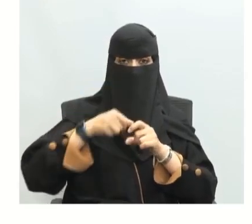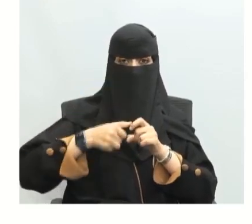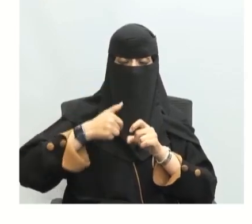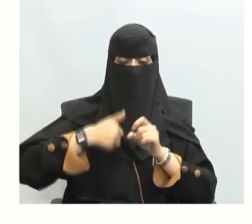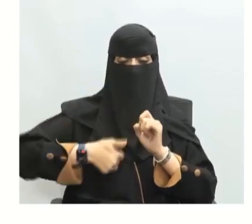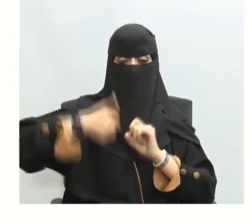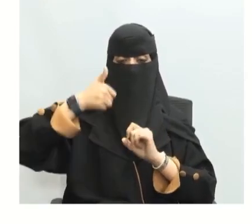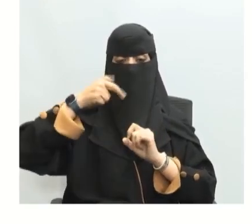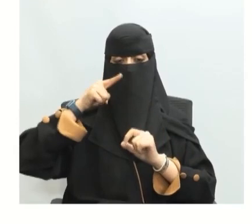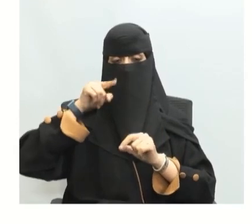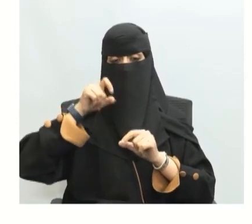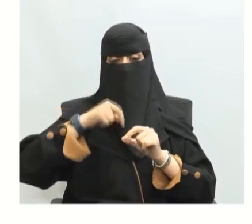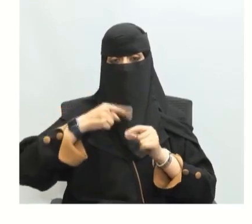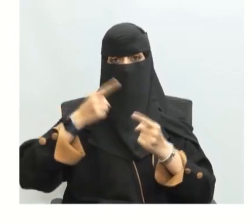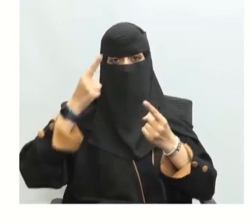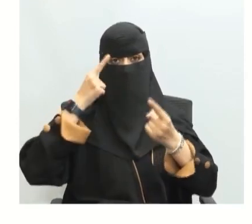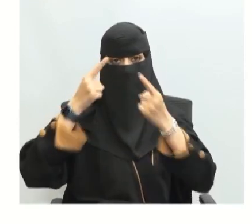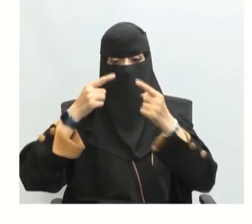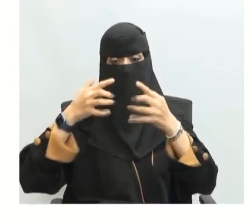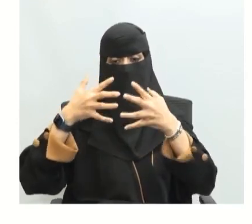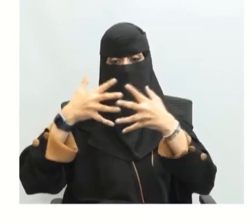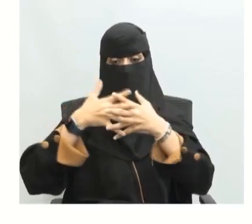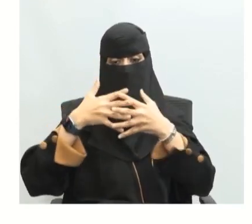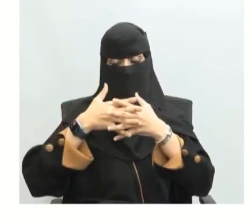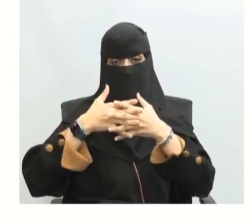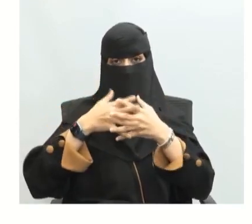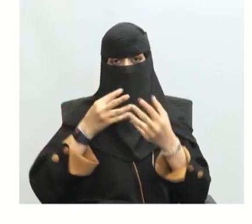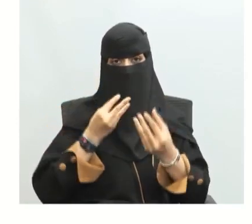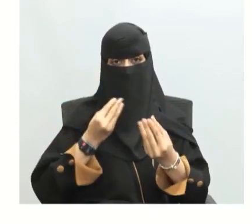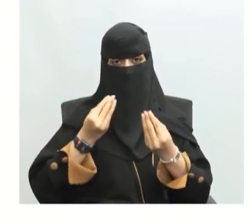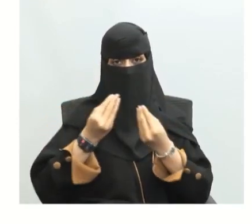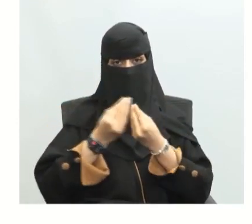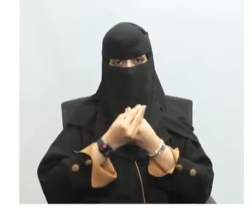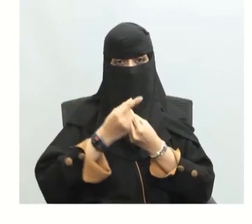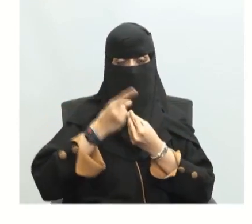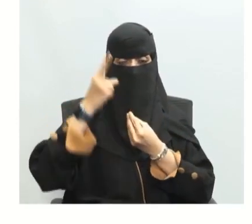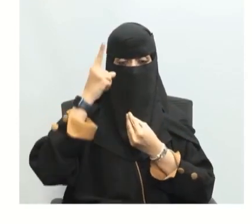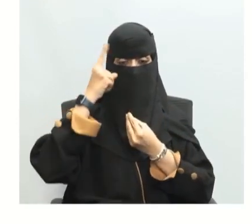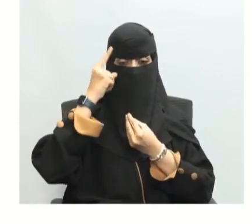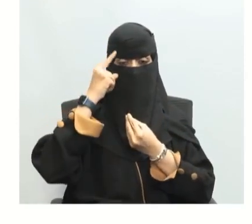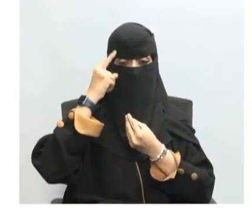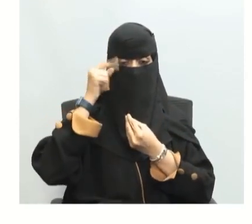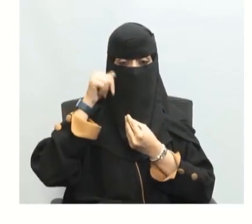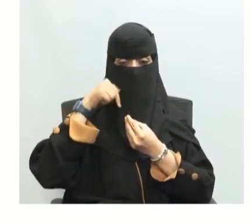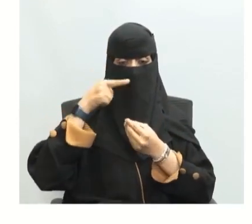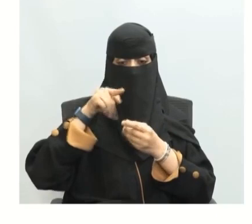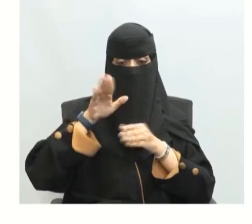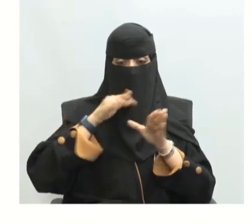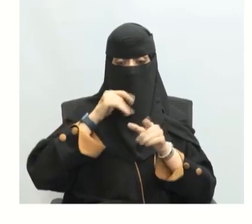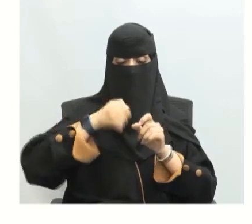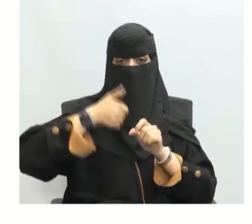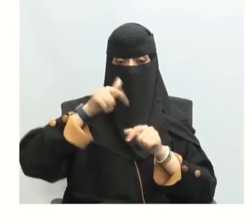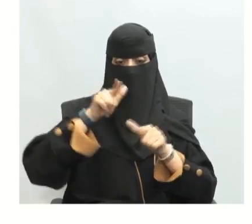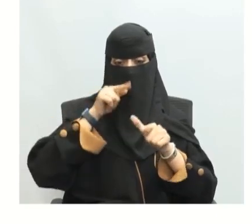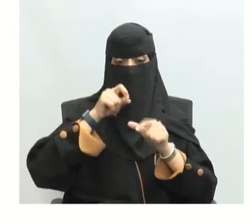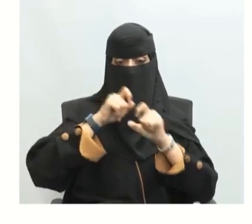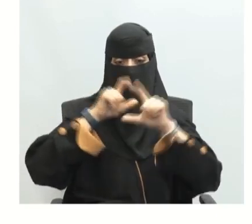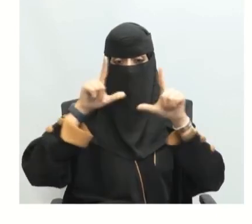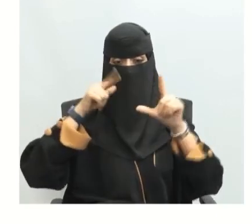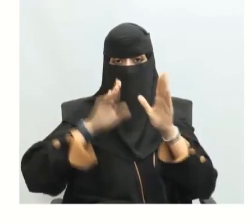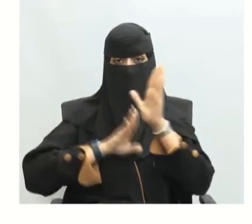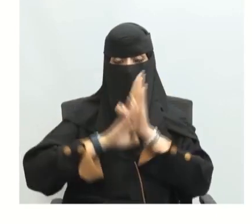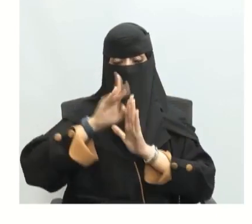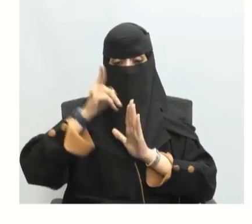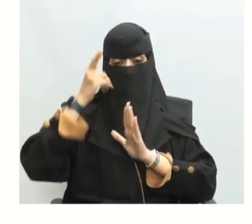وسائل التواصل المعرفي وذكرنا ان الحوار هو ثقافه ثقافه